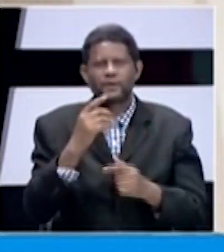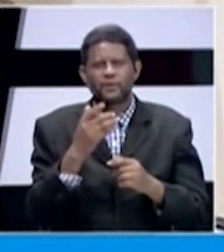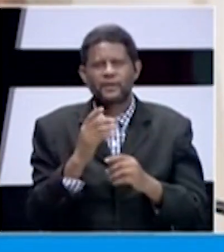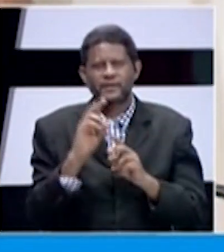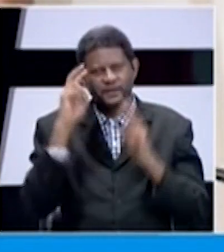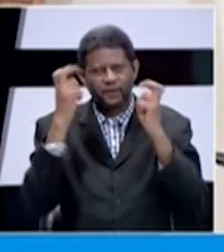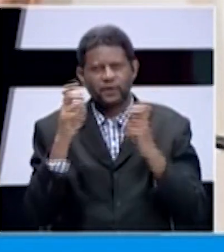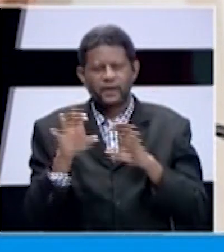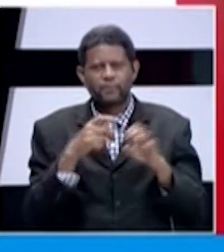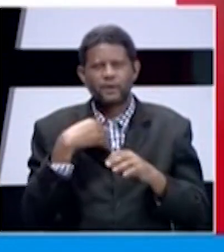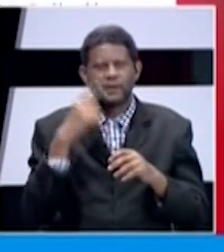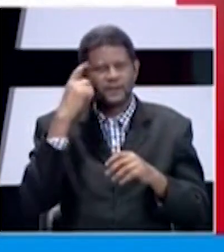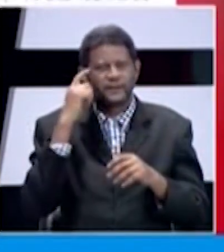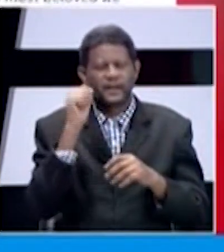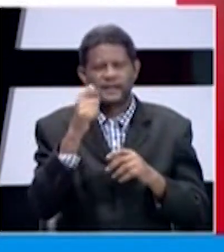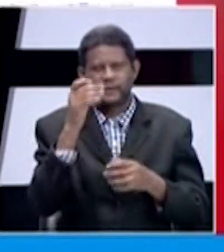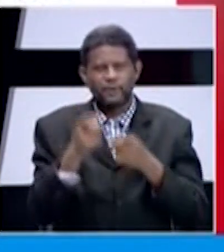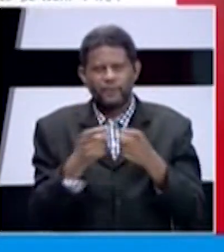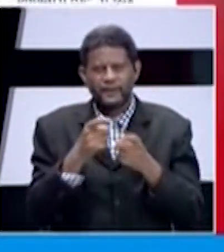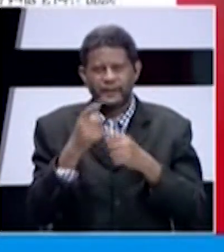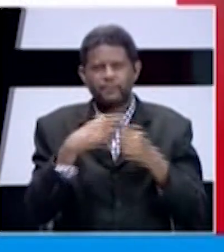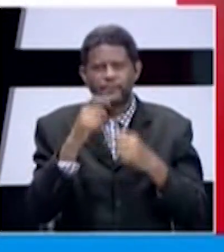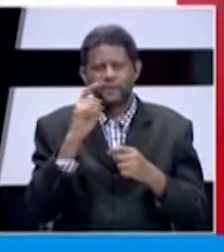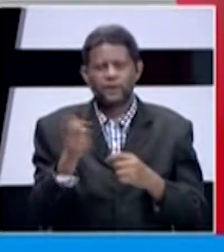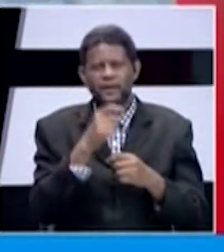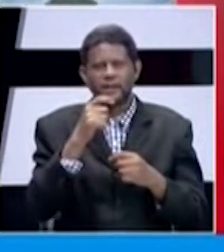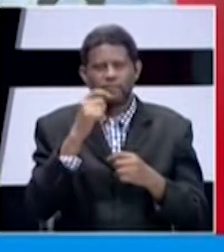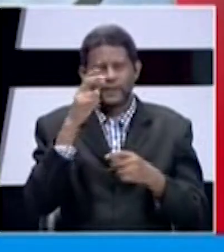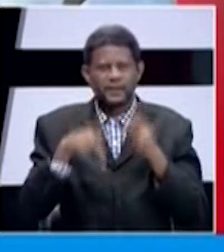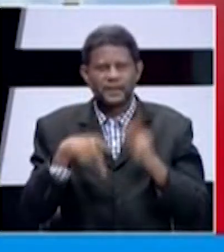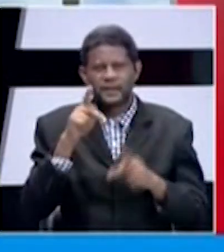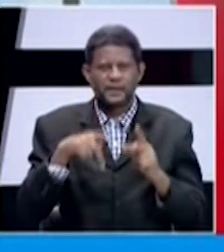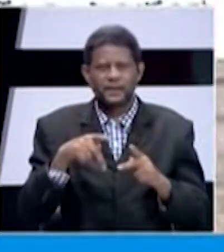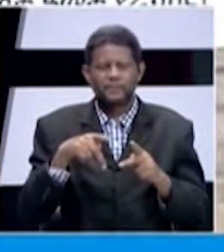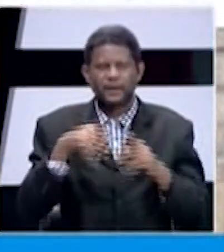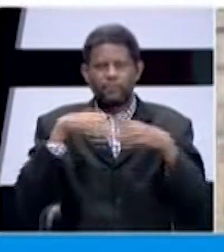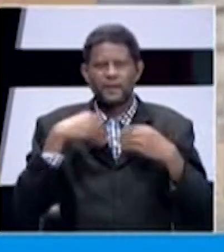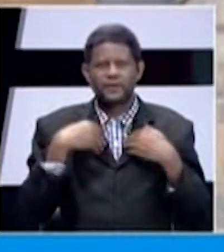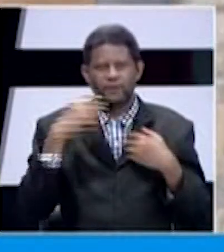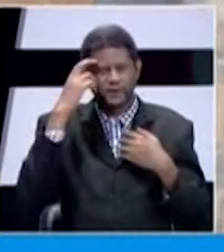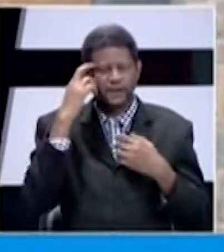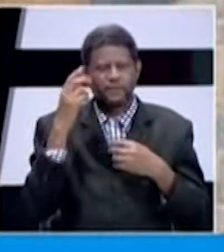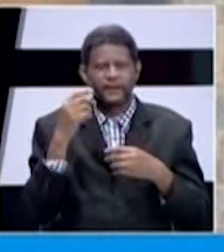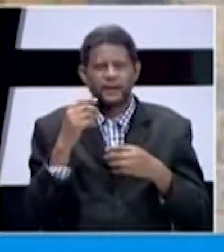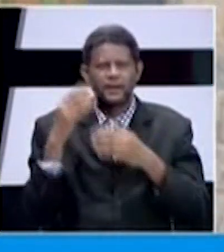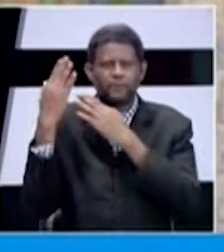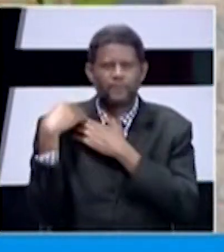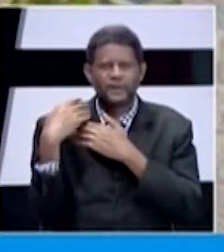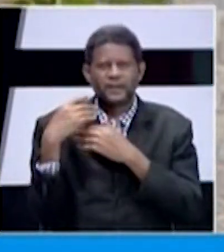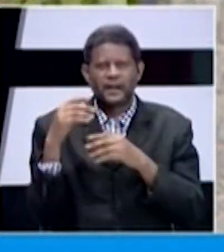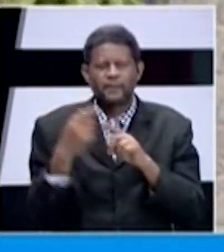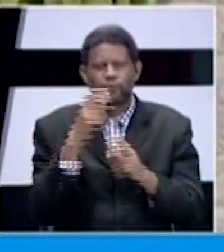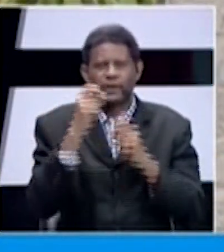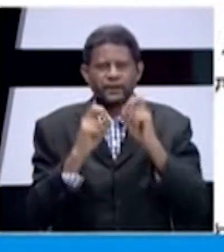ትግራይ ዓርሰ ምሕደርኣ ካብ ምርጋፅ ሓሊፉ ብህዝቢ ተቐባልነት ዘለዎ ርእሰ ምሕዳር ብምሻማ ካብ ተናሓናሕቲ ውድባት ክሳብ ነጠፍቲ